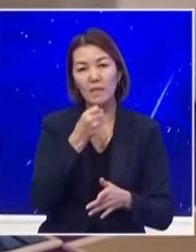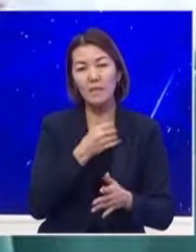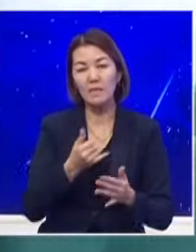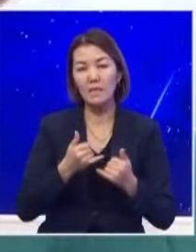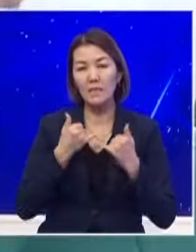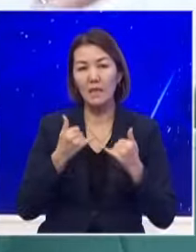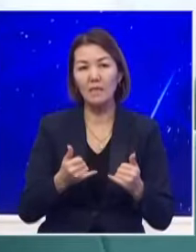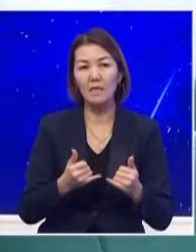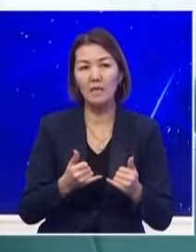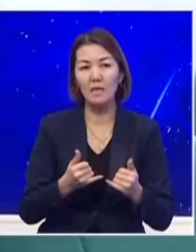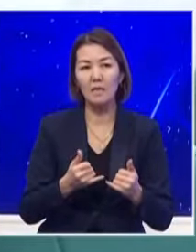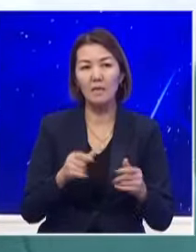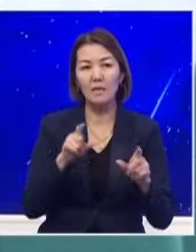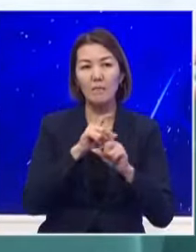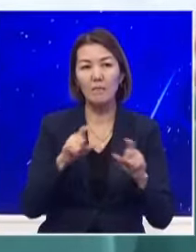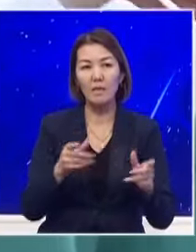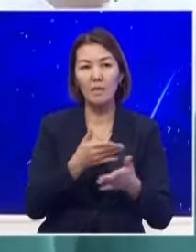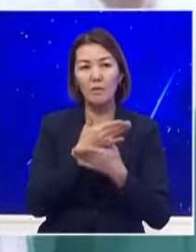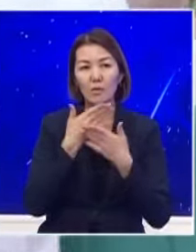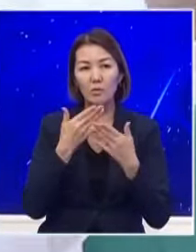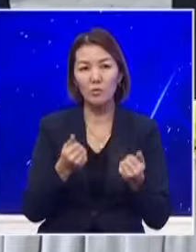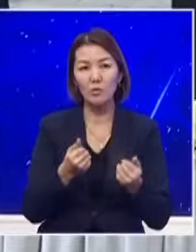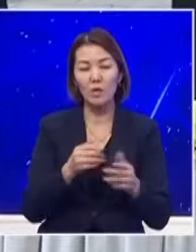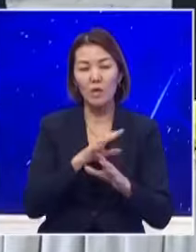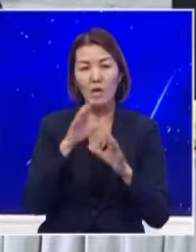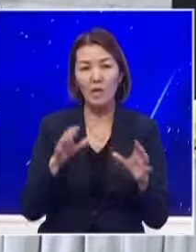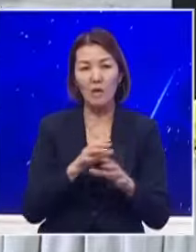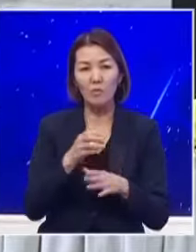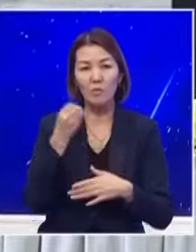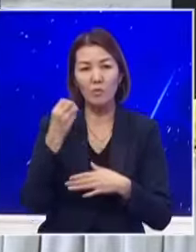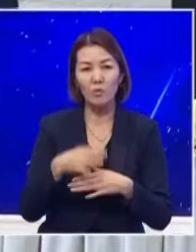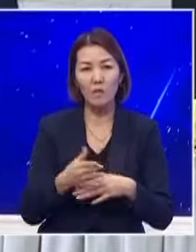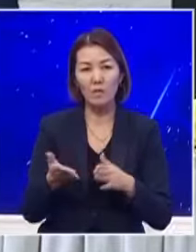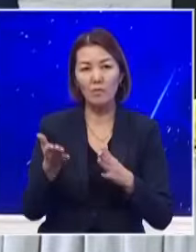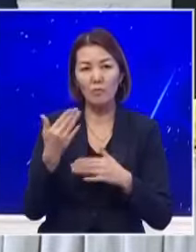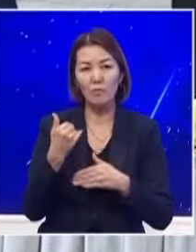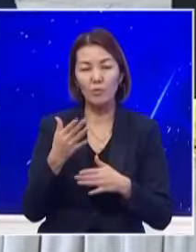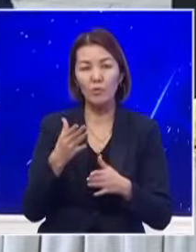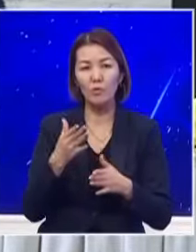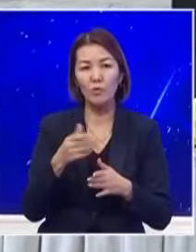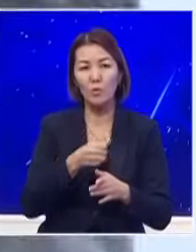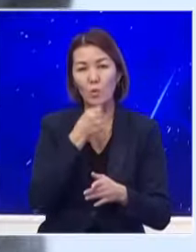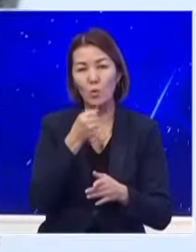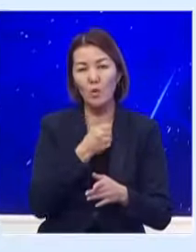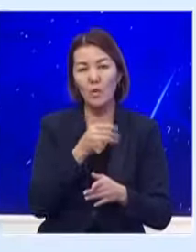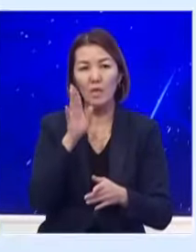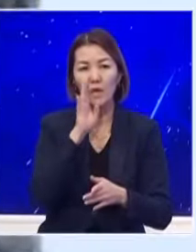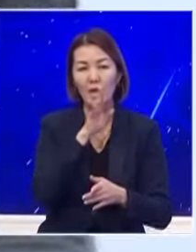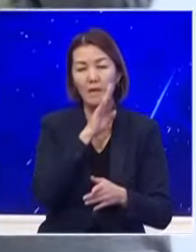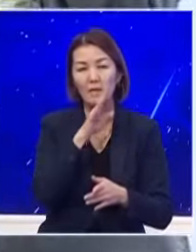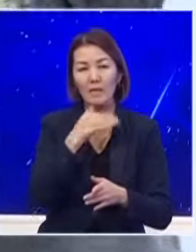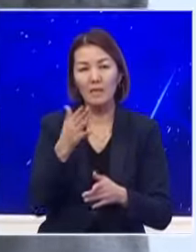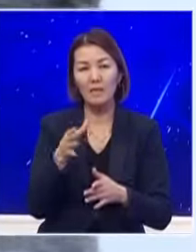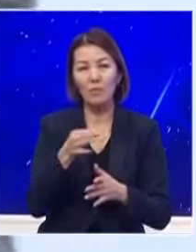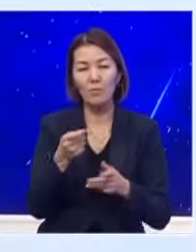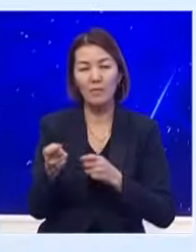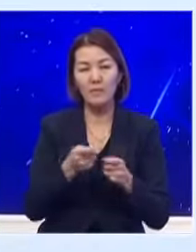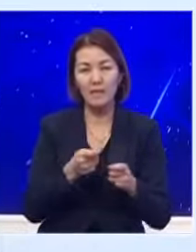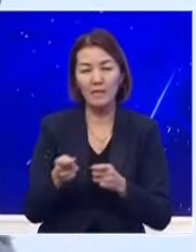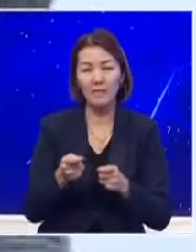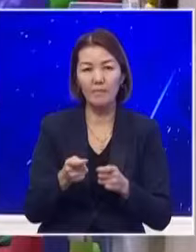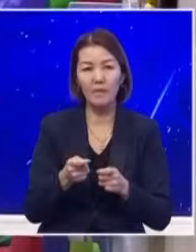арналған мұндай мекеме жоқ. Осыған байланысты қамқор орталығының бұрынғы тәрбиеленушілерінің ата-аналары облыс әкімі Бейбіт